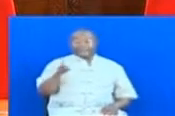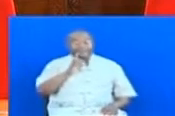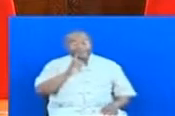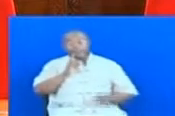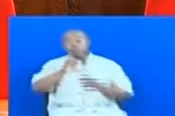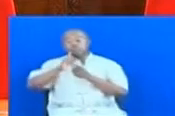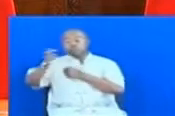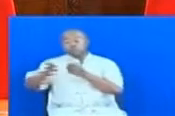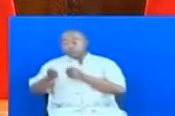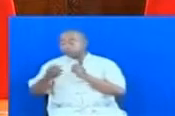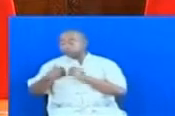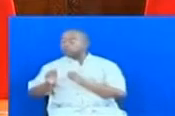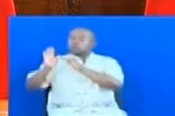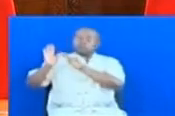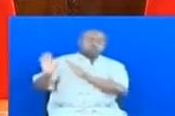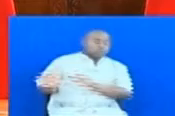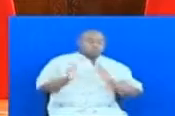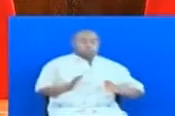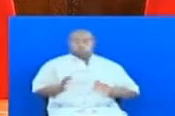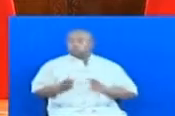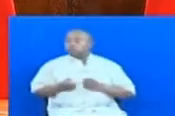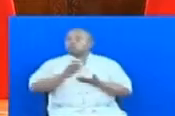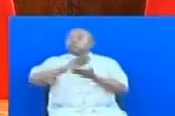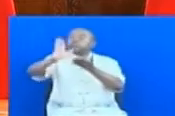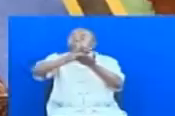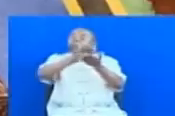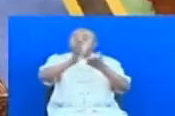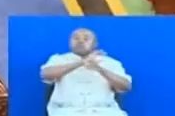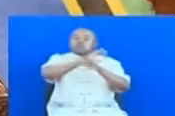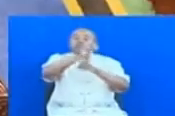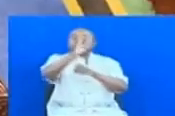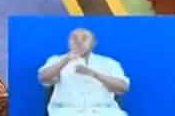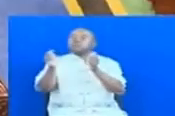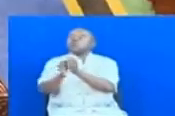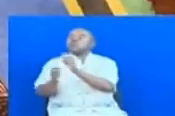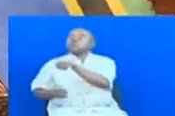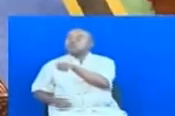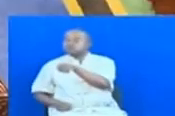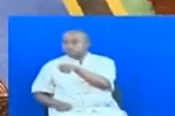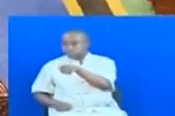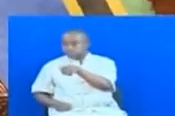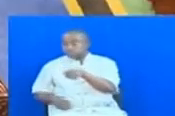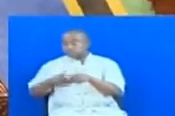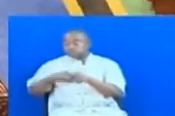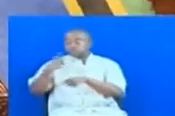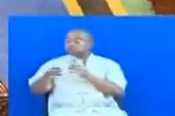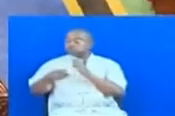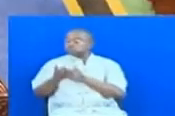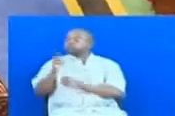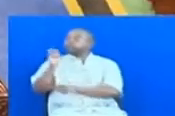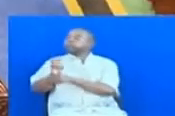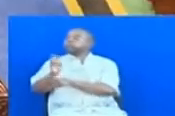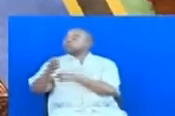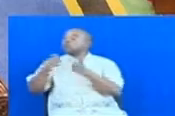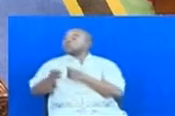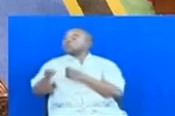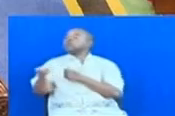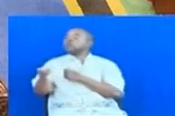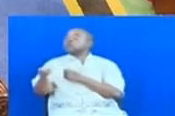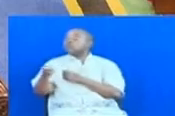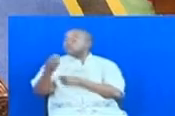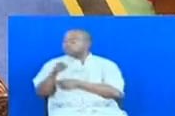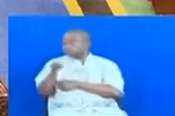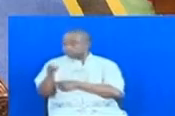mkurugenzi anahangaika katika kupeleka zile 10% katika makundi mbalimbali. Lakini hata hivyo tutaendelea kusimamia kuimarisha usimamizi wa fedha